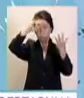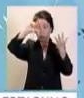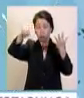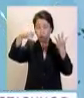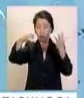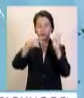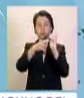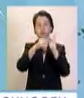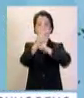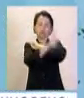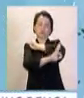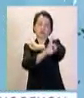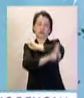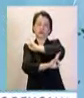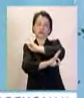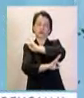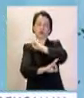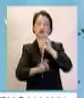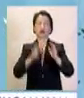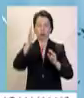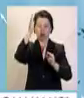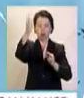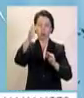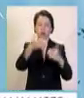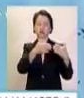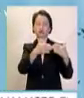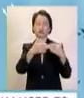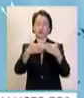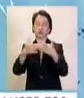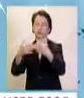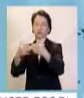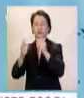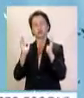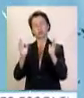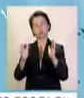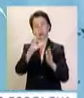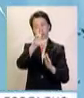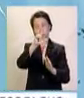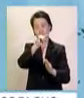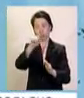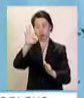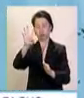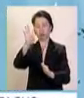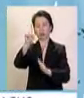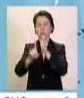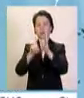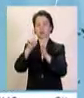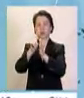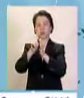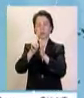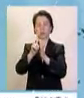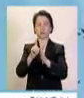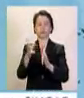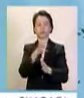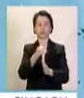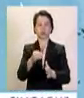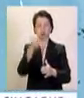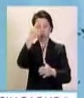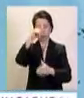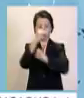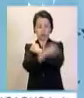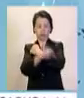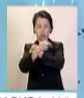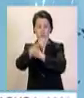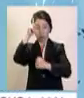serta Negeri Sembilan. Dan keadaan ini dijangkakan akan berterusan untuk tempoh 3 hingga 4 jam dari sekarang. Dan seterusnya, bagi